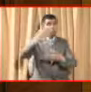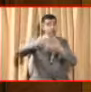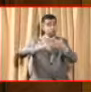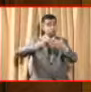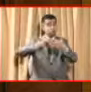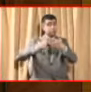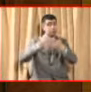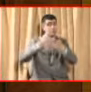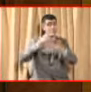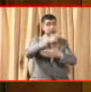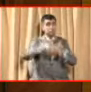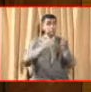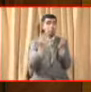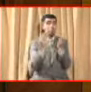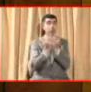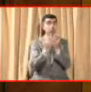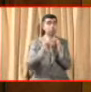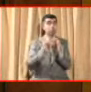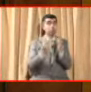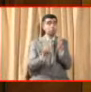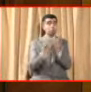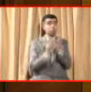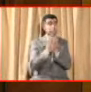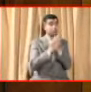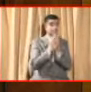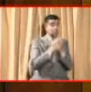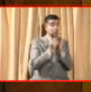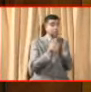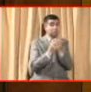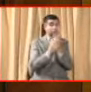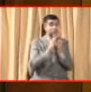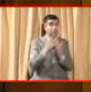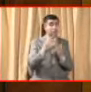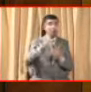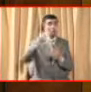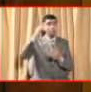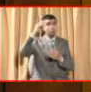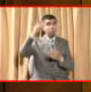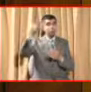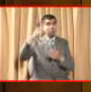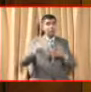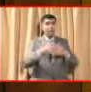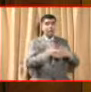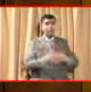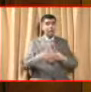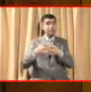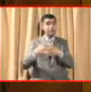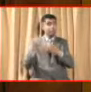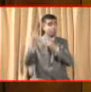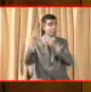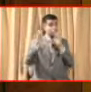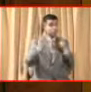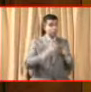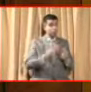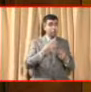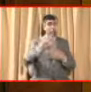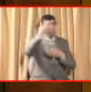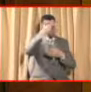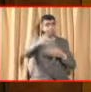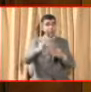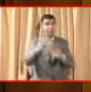نظام المدارس الأمريكية بالمغرب بغية تمكين مواطني البلدين من اكتساب مهارات في اللغتين العربية